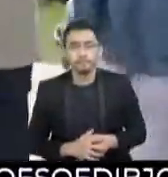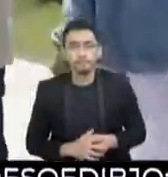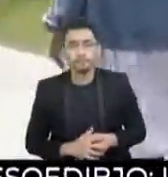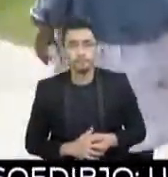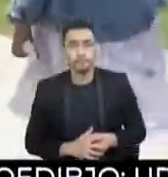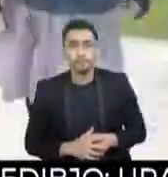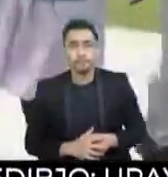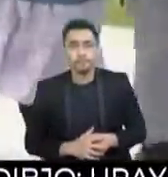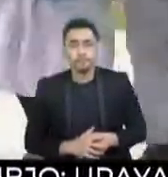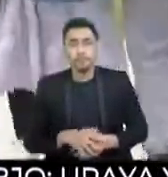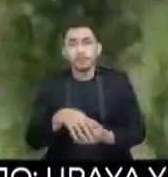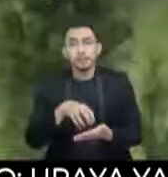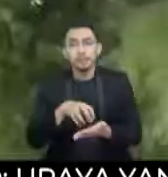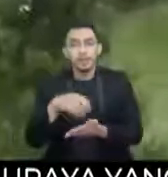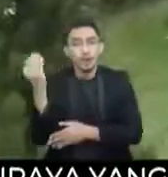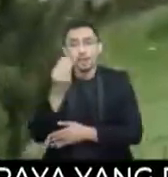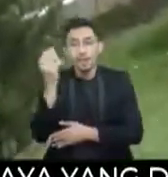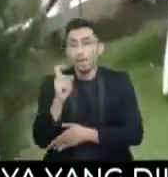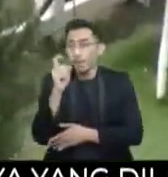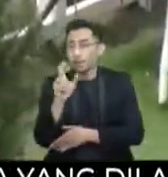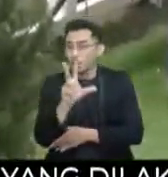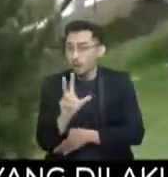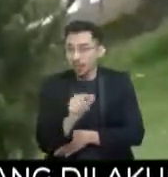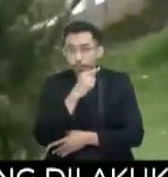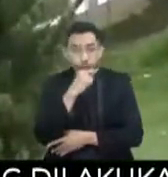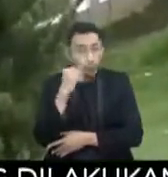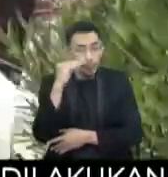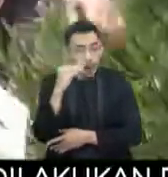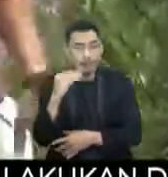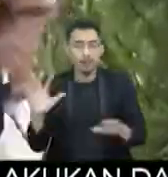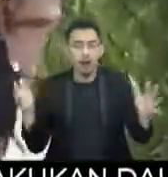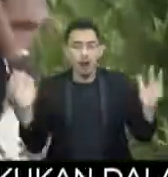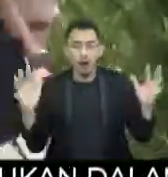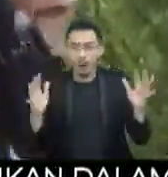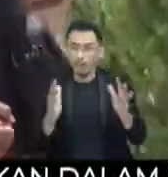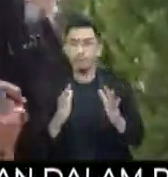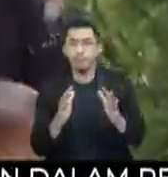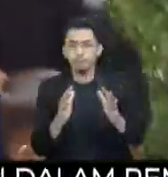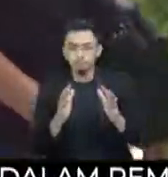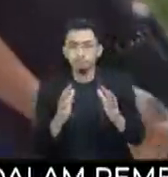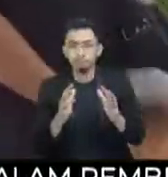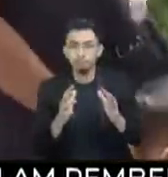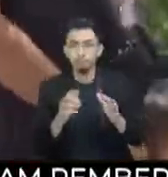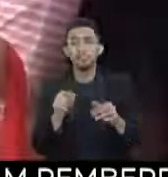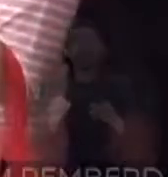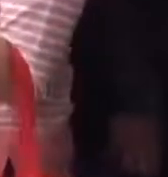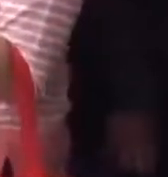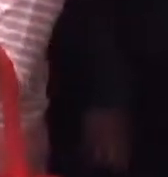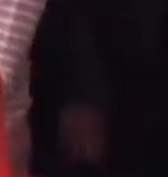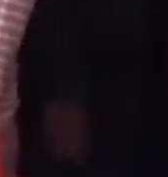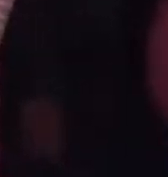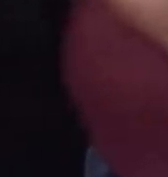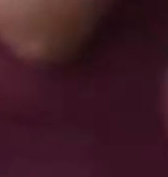Sejumlah tempat wisata di Bogor, Jawa Barat minggu pagi ramai dikunjungi warga. Ramainya pengunjung membuat Satgas COVID-19 Bogor, Jawa Barat terus